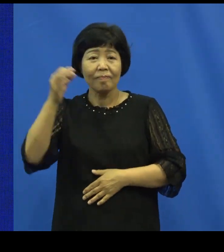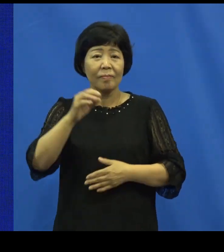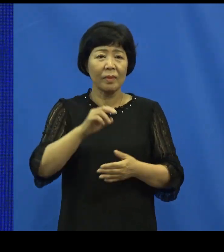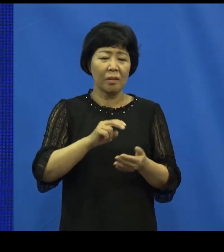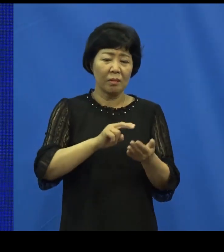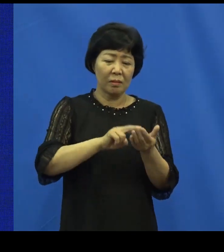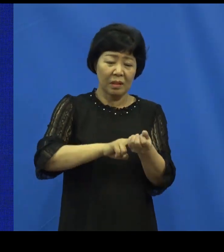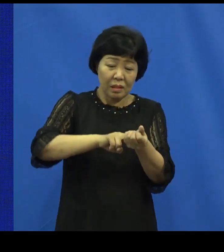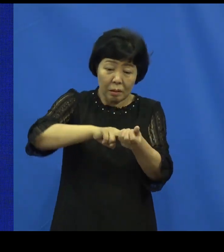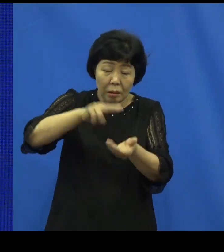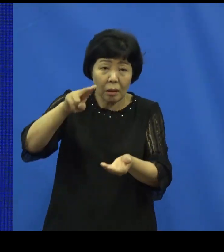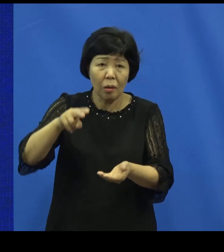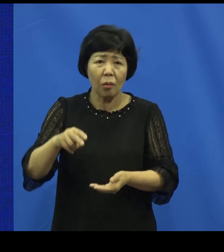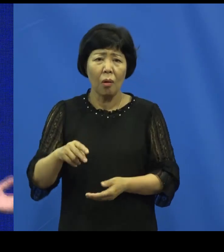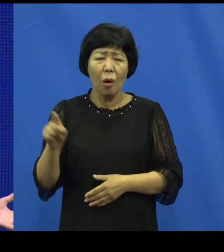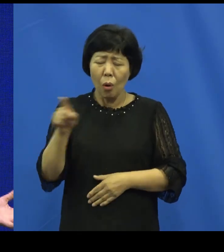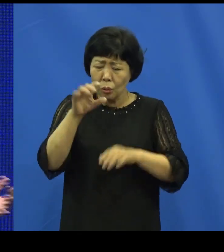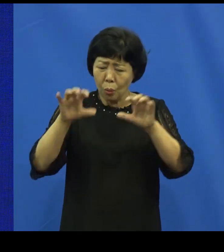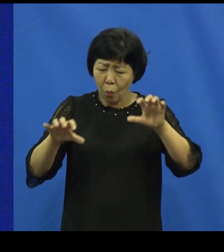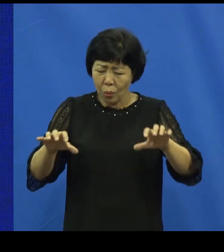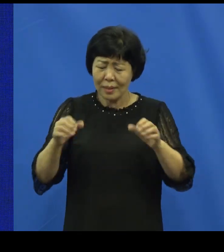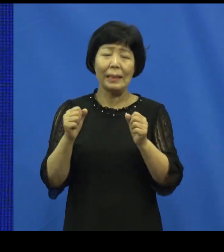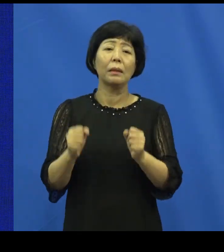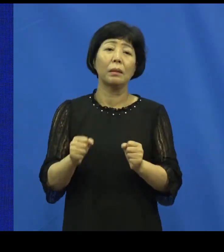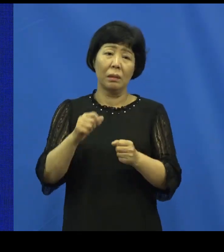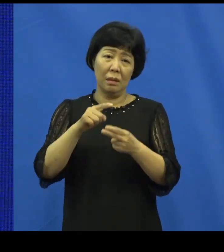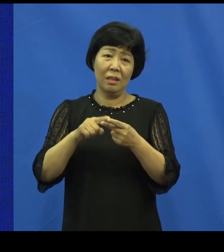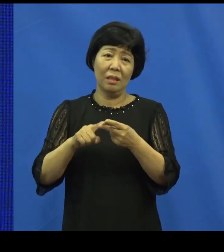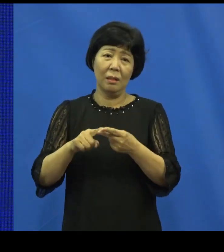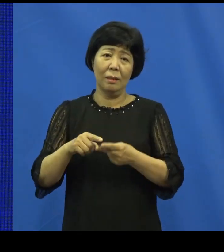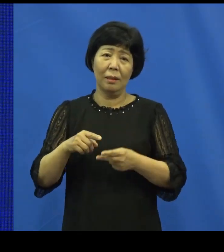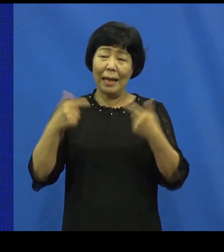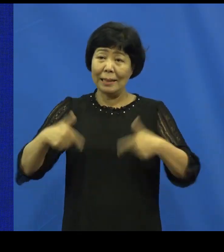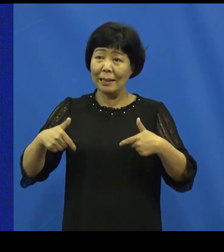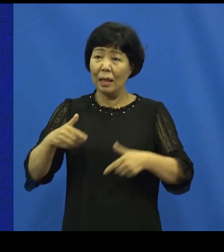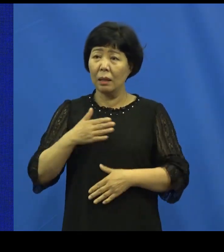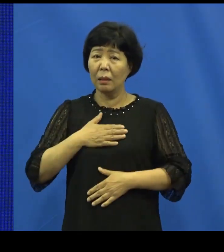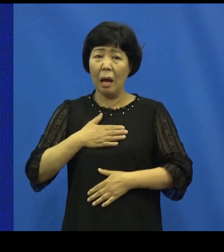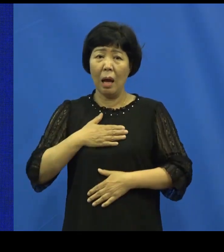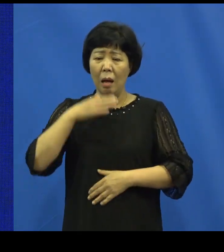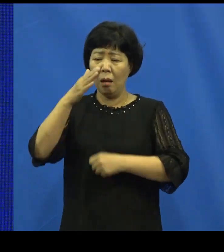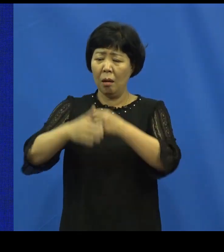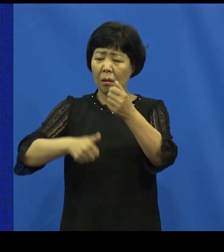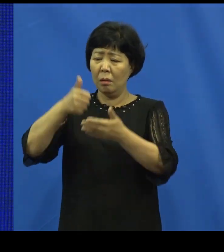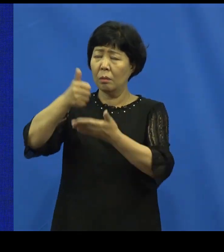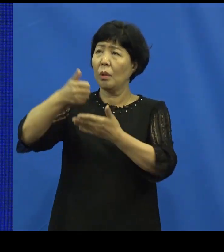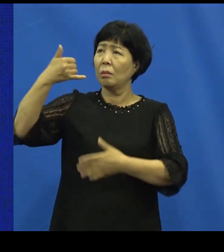드러내고 누구에게나 어디 가나 여기에서는 흔들림이 없어야 돼요.